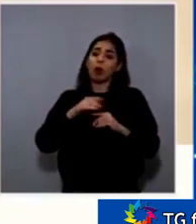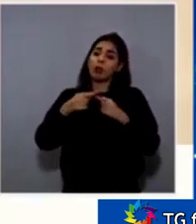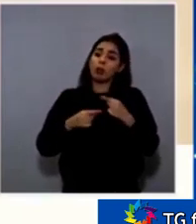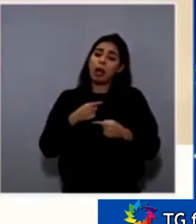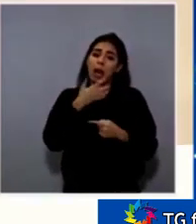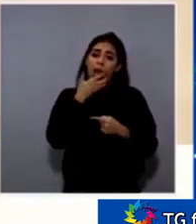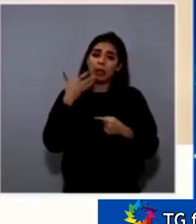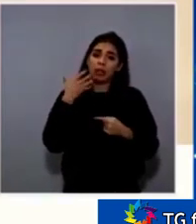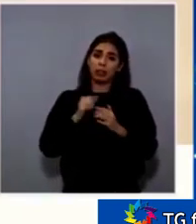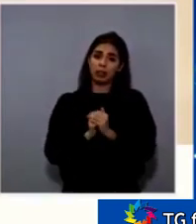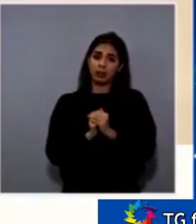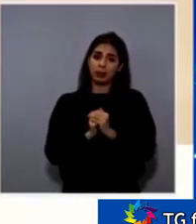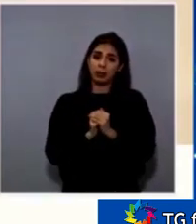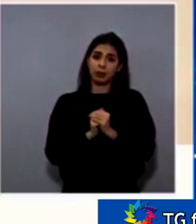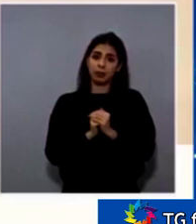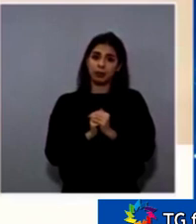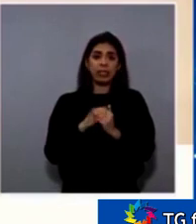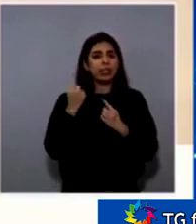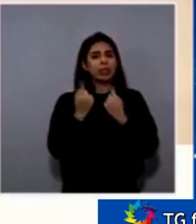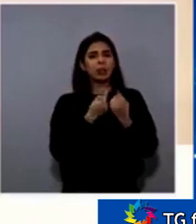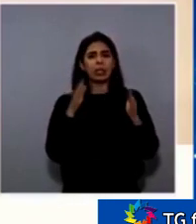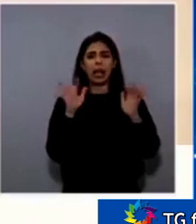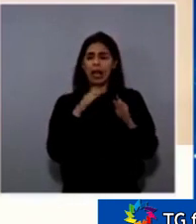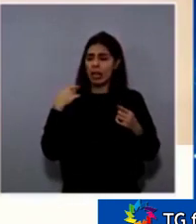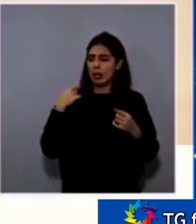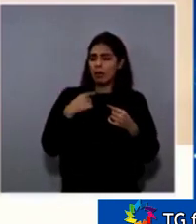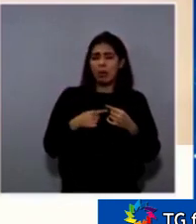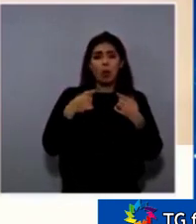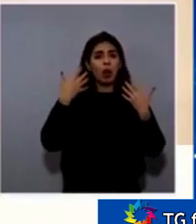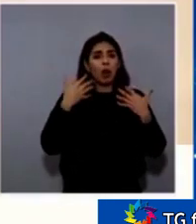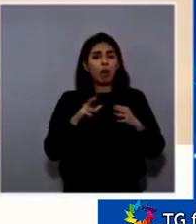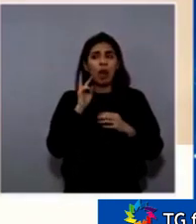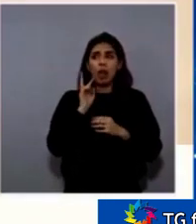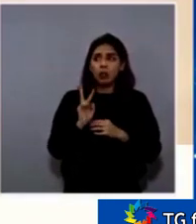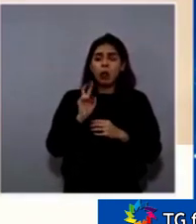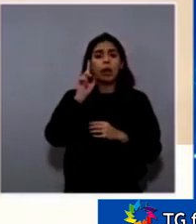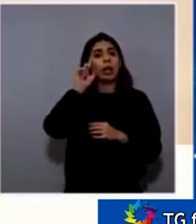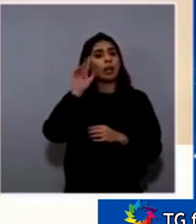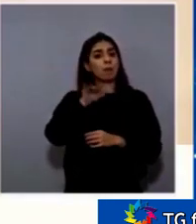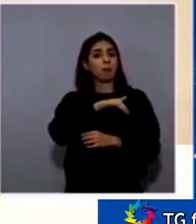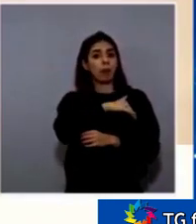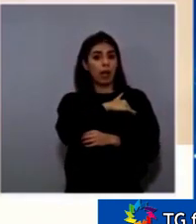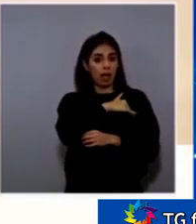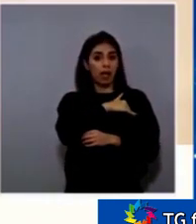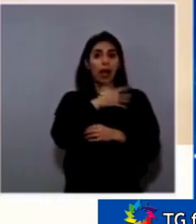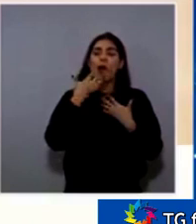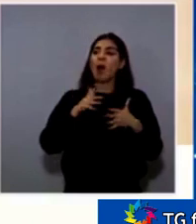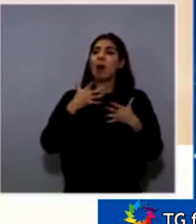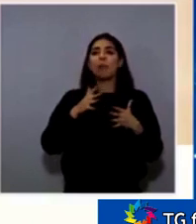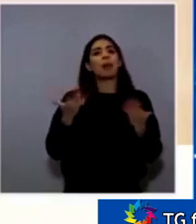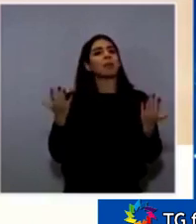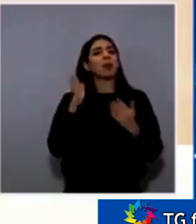degli insegnamenti che questa tragedia ci ha consegnato e che ormai fanno parte della nostra